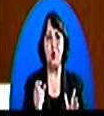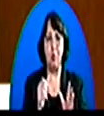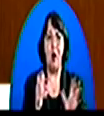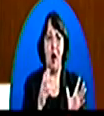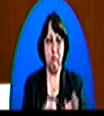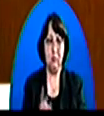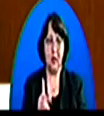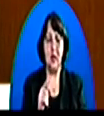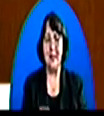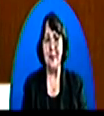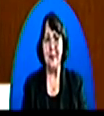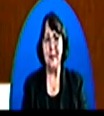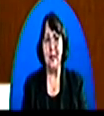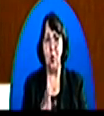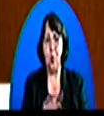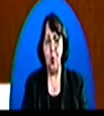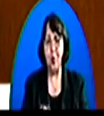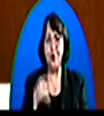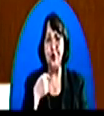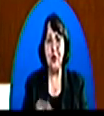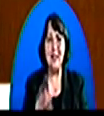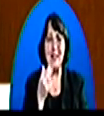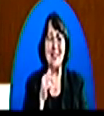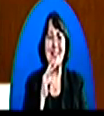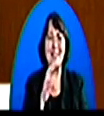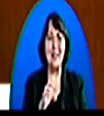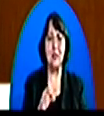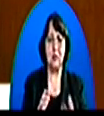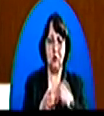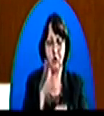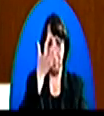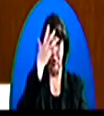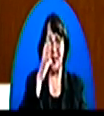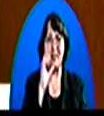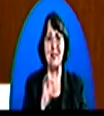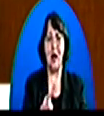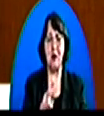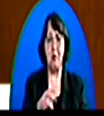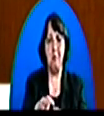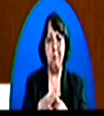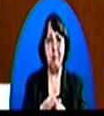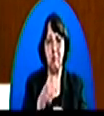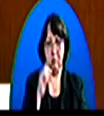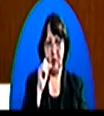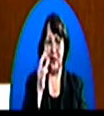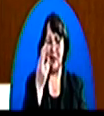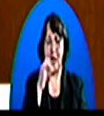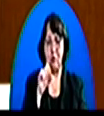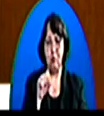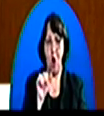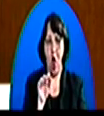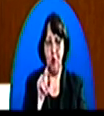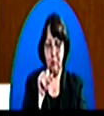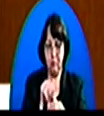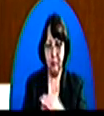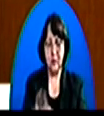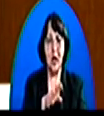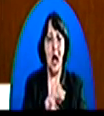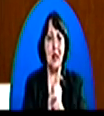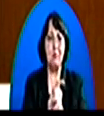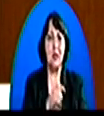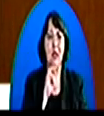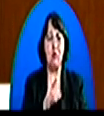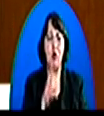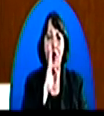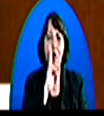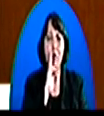Ингээд нэг хүүхдийнхэн дансанд нь шууд одоо төрийн сангаас одоо орчдөг учраас ингээд өдөртөө магтаад орчиж байгаа. За халамжийн тэтгэвэр бол түнсний толооныг